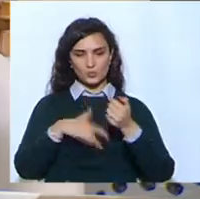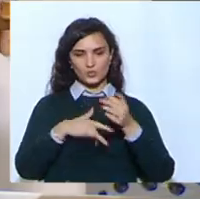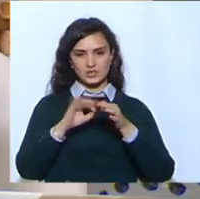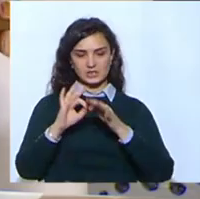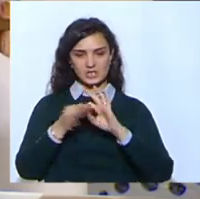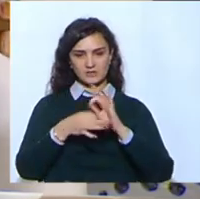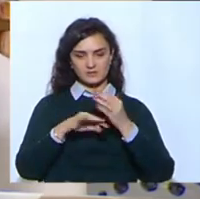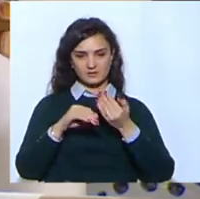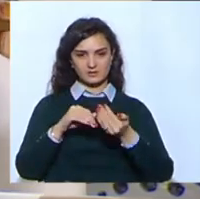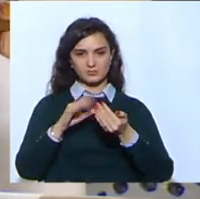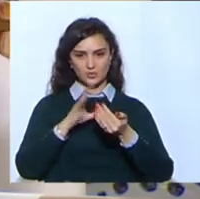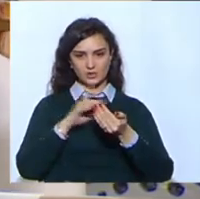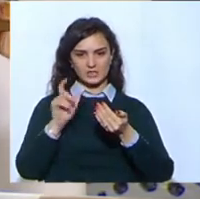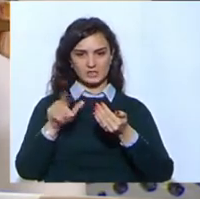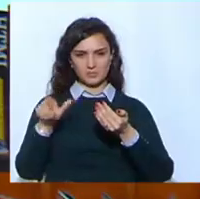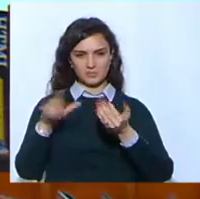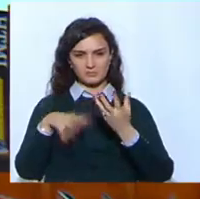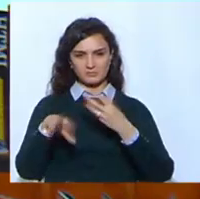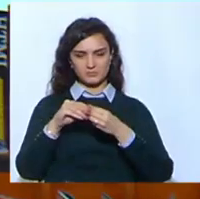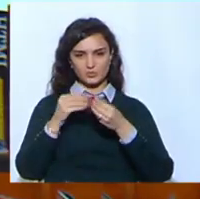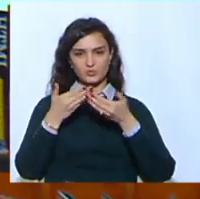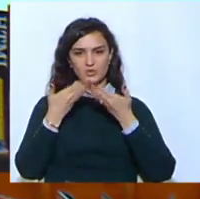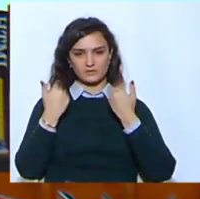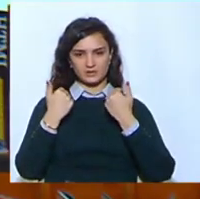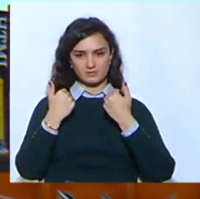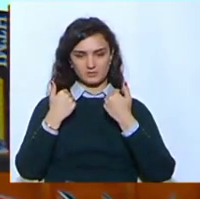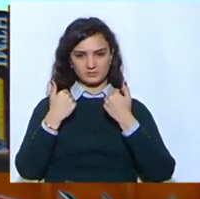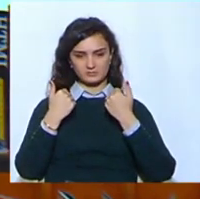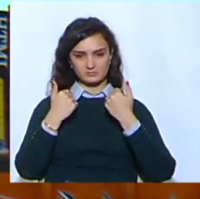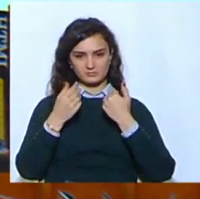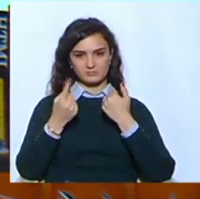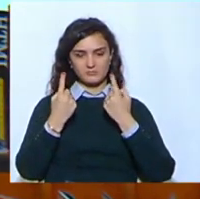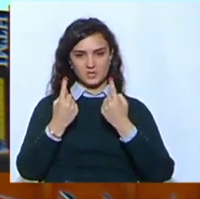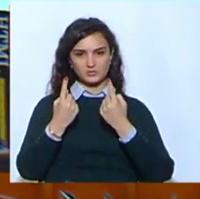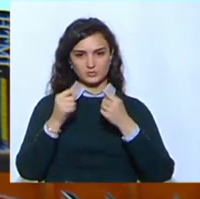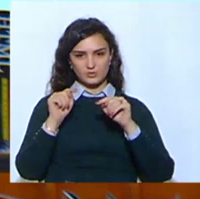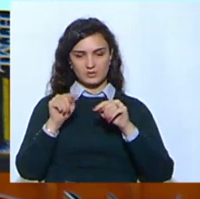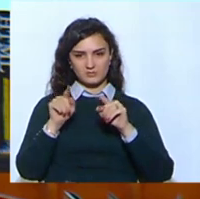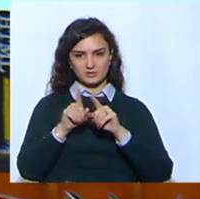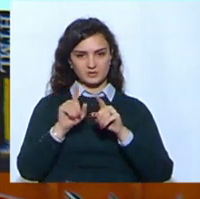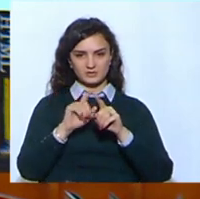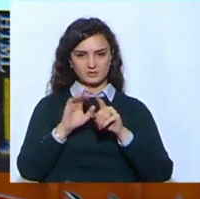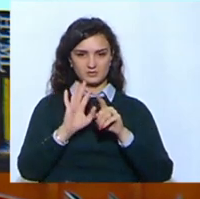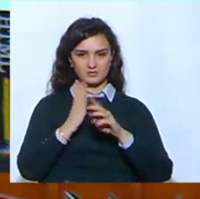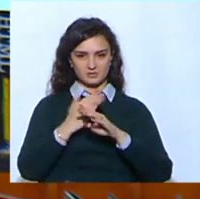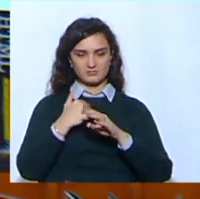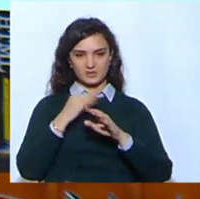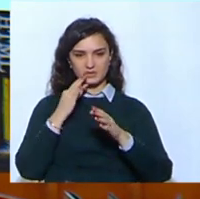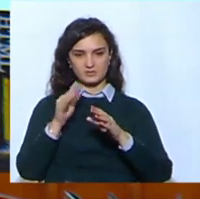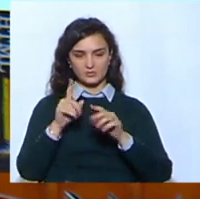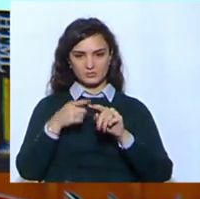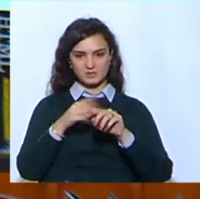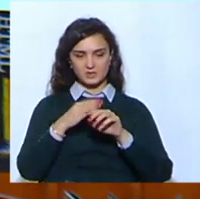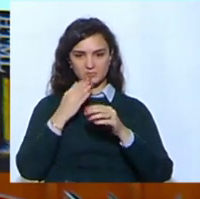კურსნაწლავის მქონე ადამიანებს უადვილდებათ. მარტო ამითი არ შემოვიფარგლები, გეტყვით, რომ ეს